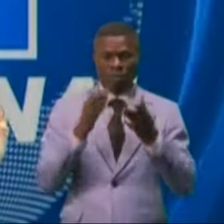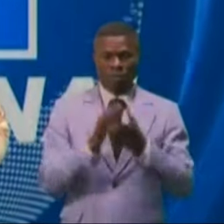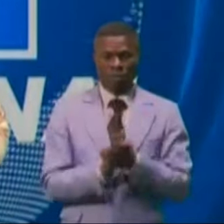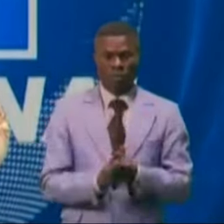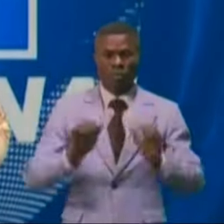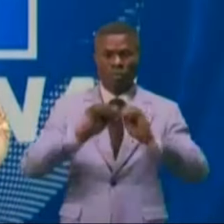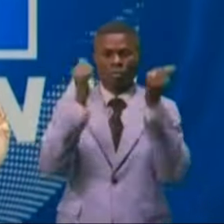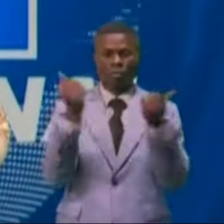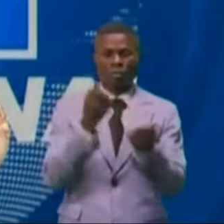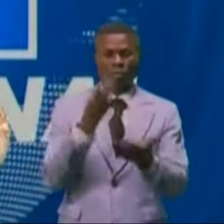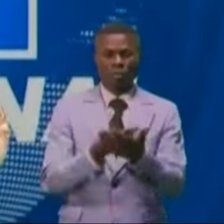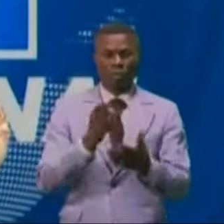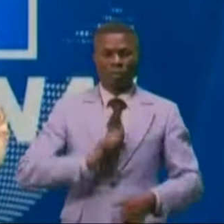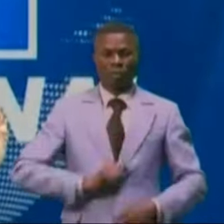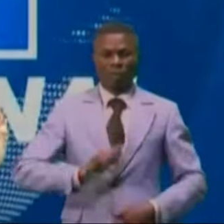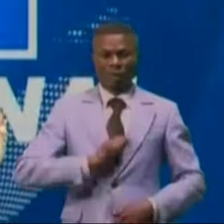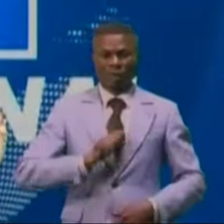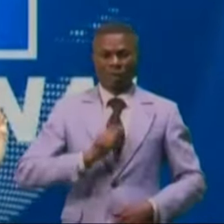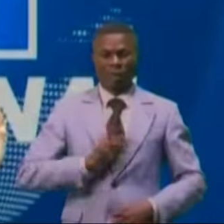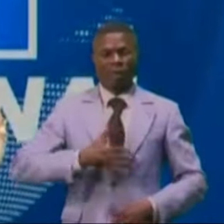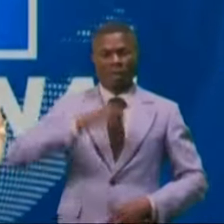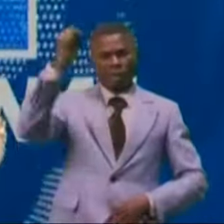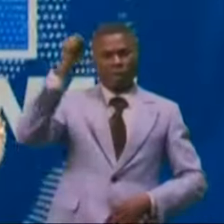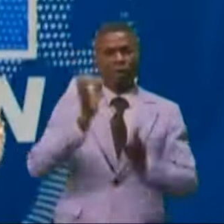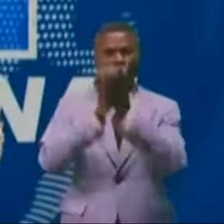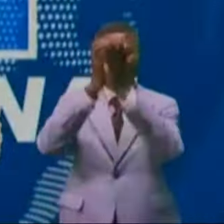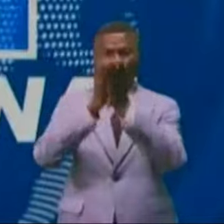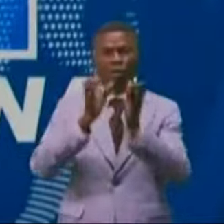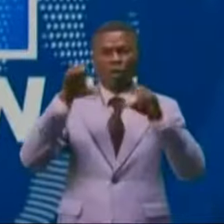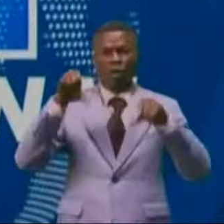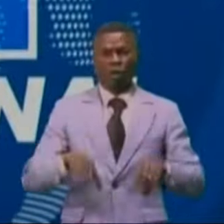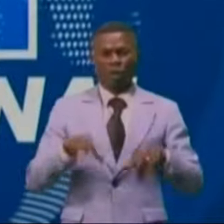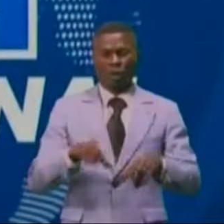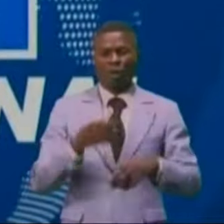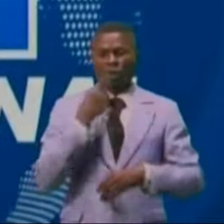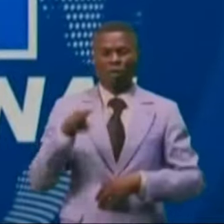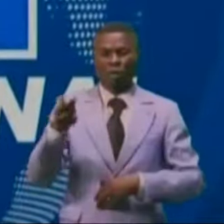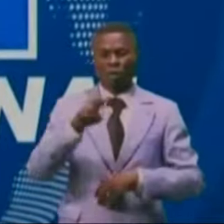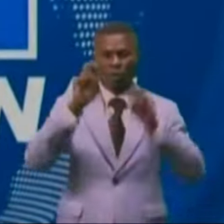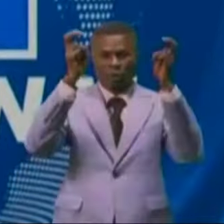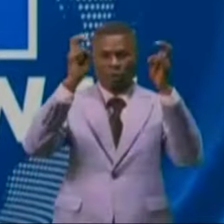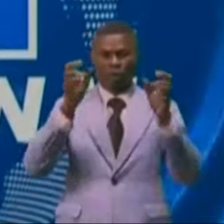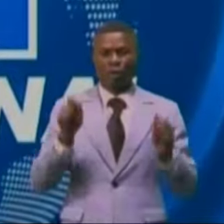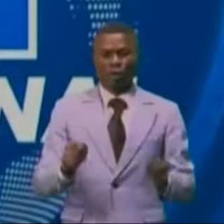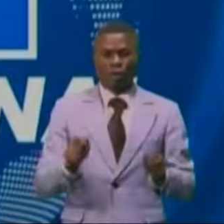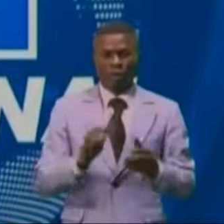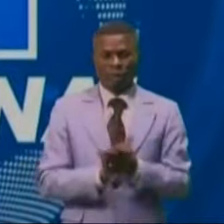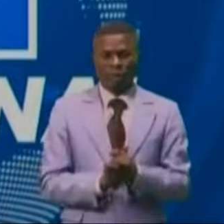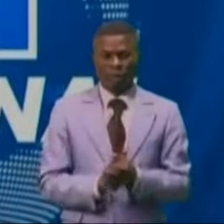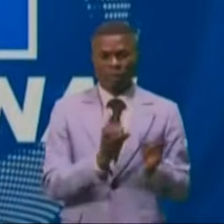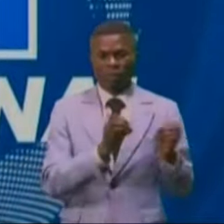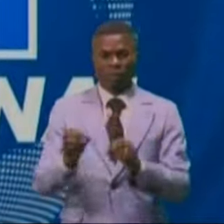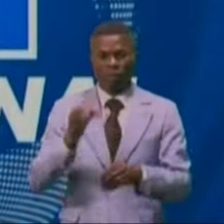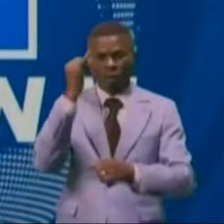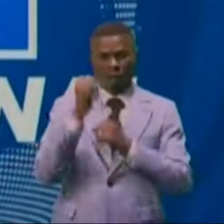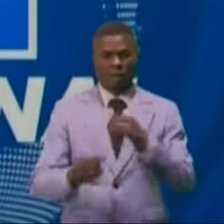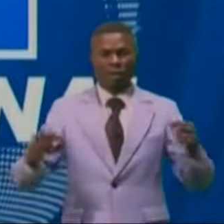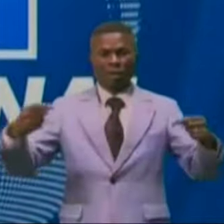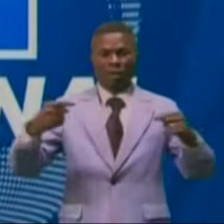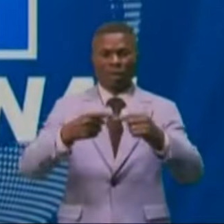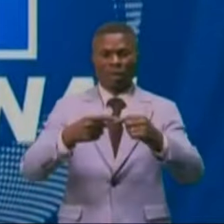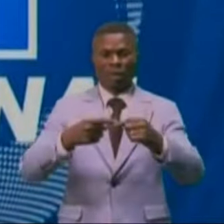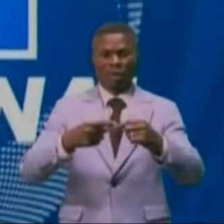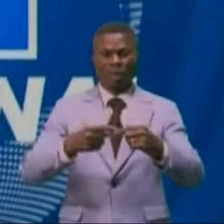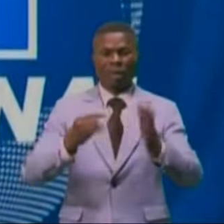L'association sportive avec club sacré championne de la Coupe du Congo, je vous l'ai dit au début de ce journal, ça s'est passé à la fin du match qu'il a opposé